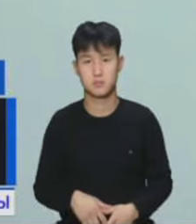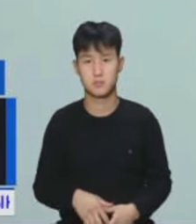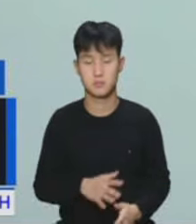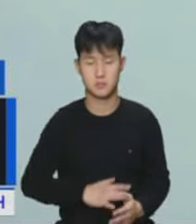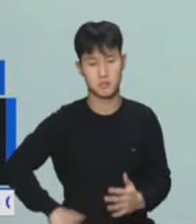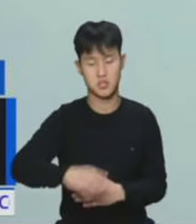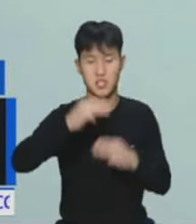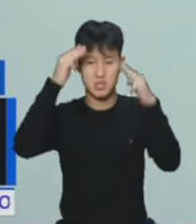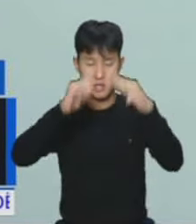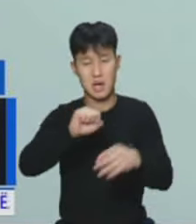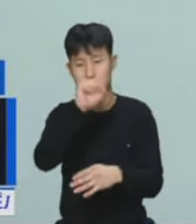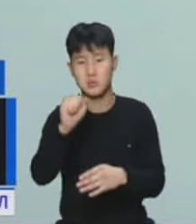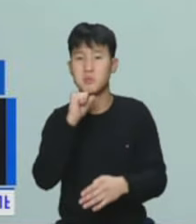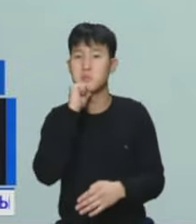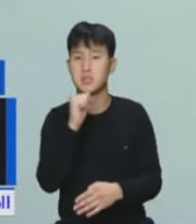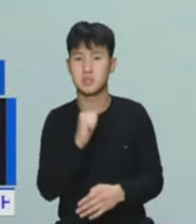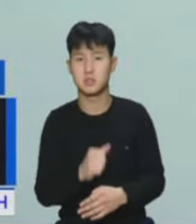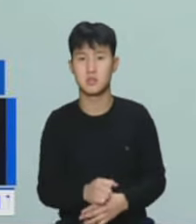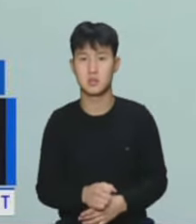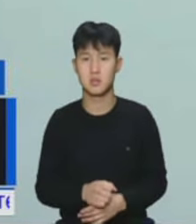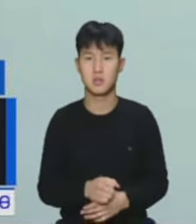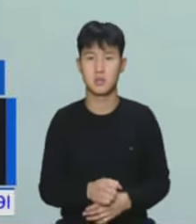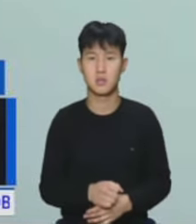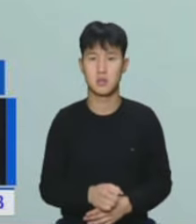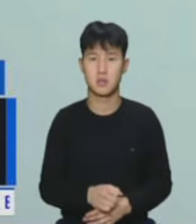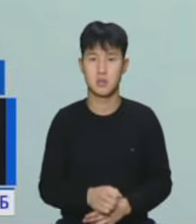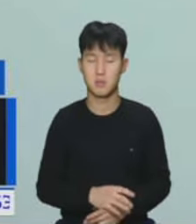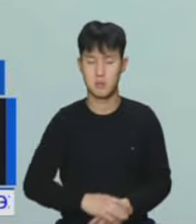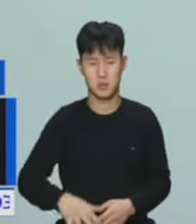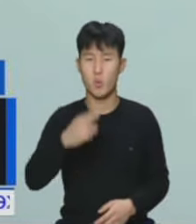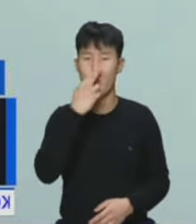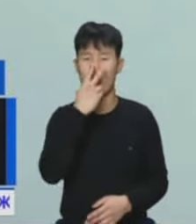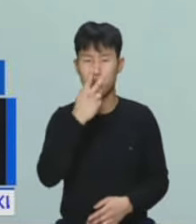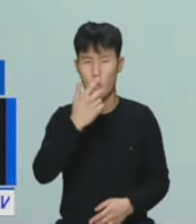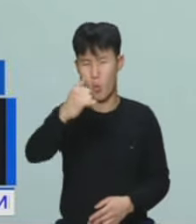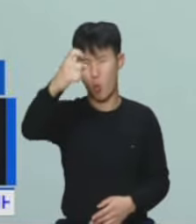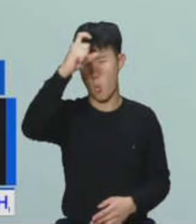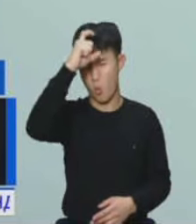бидний шийддэг асуудал би нөл ухаан царайлчаад бити худлаа яриад байгаа ч ээ.